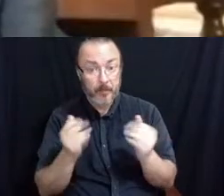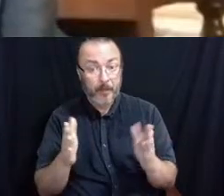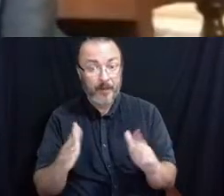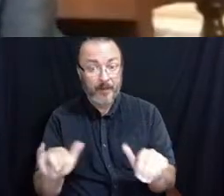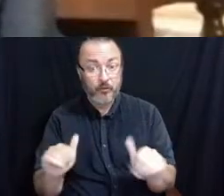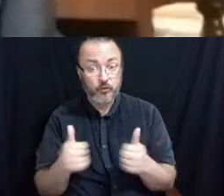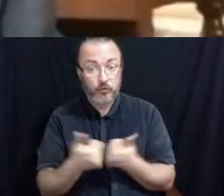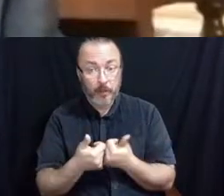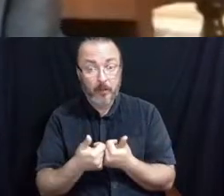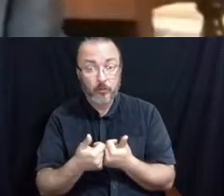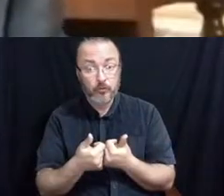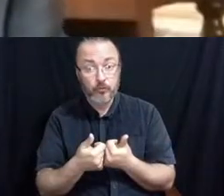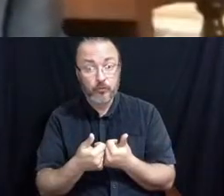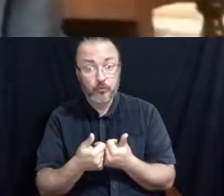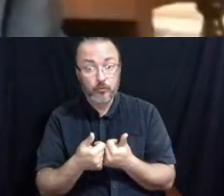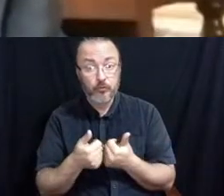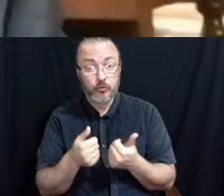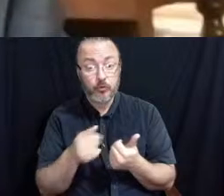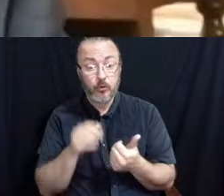à résoudre.